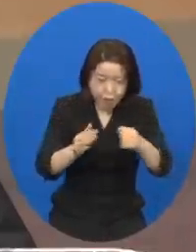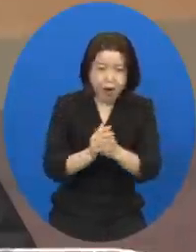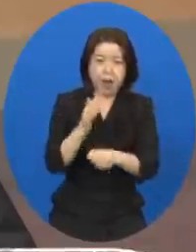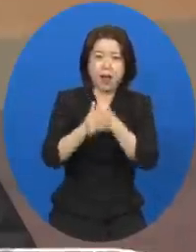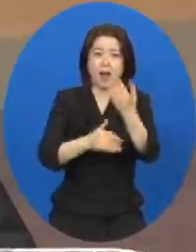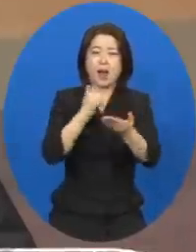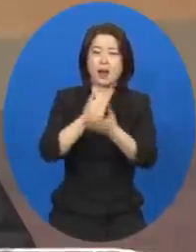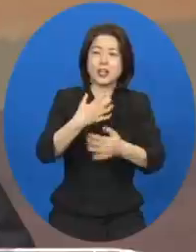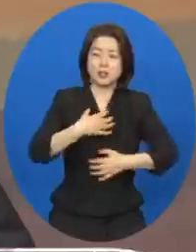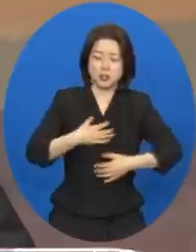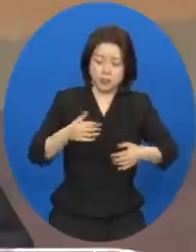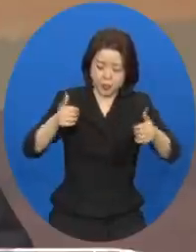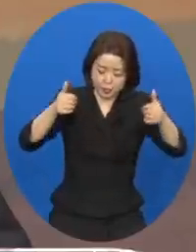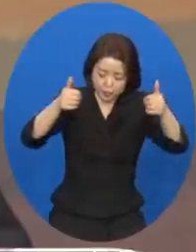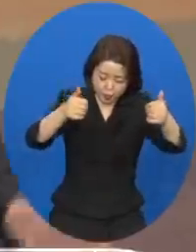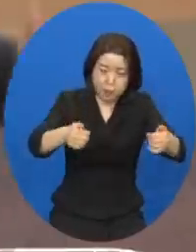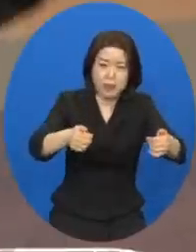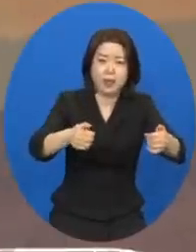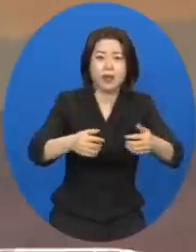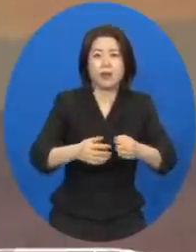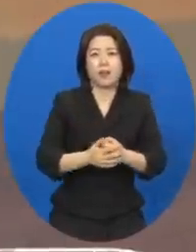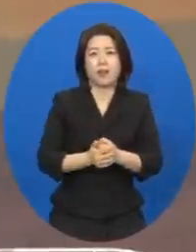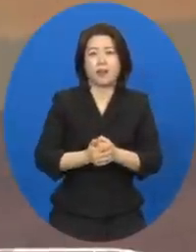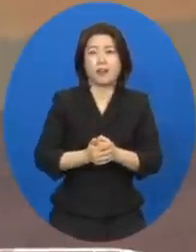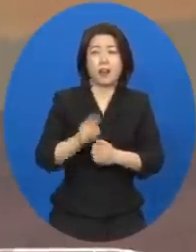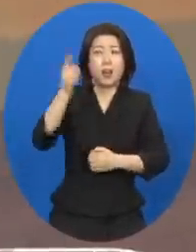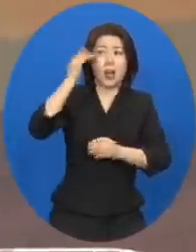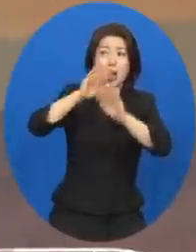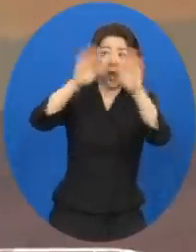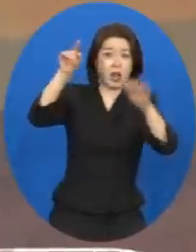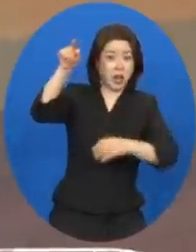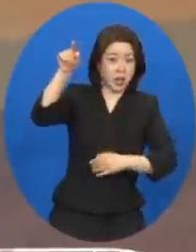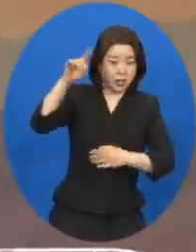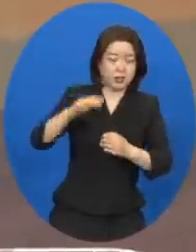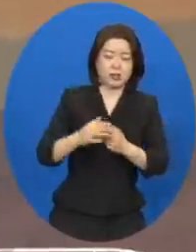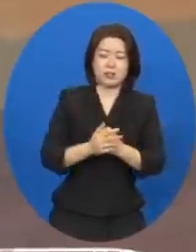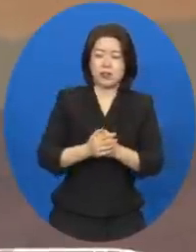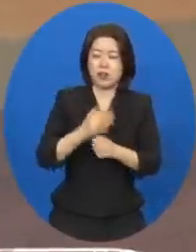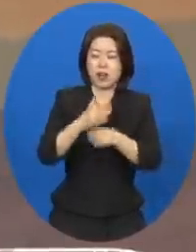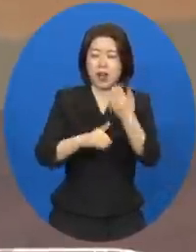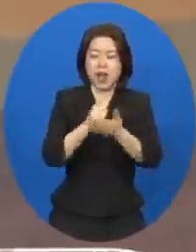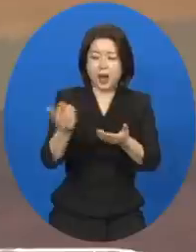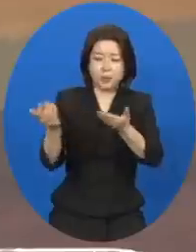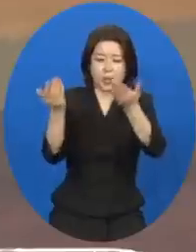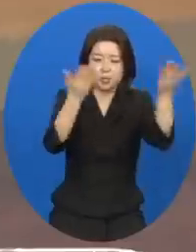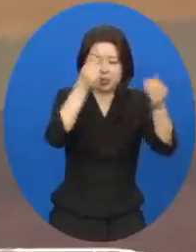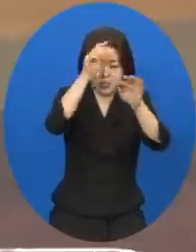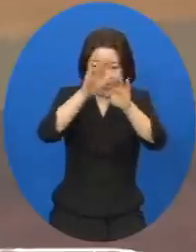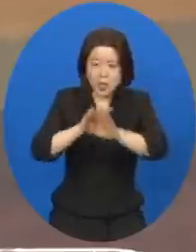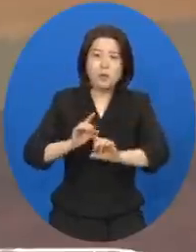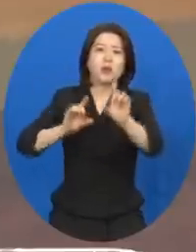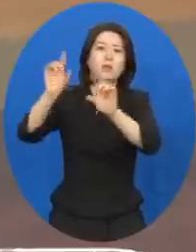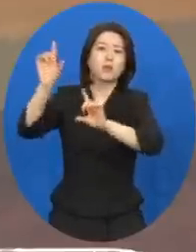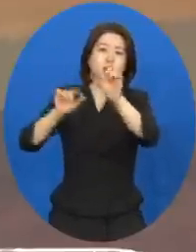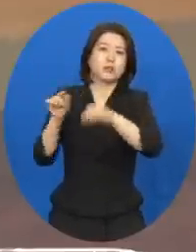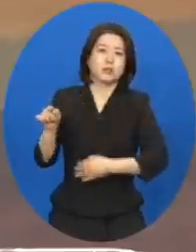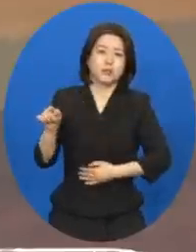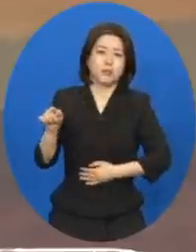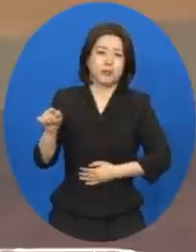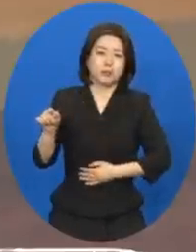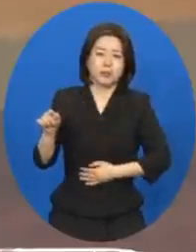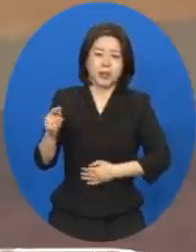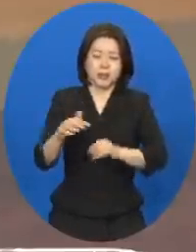하나님께 경배하여. 그러니까 천상에서 하나님께 드려지는 예배 모습이 이런 모습입니다.